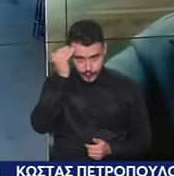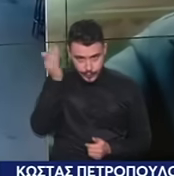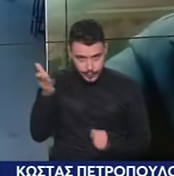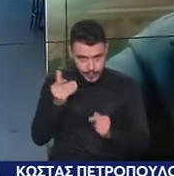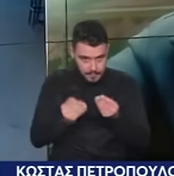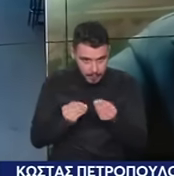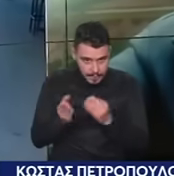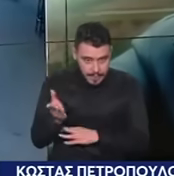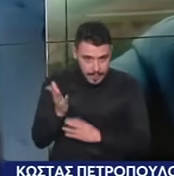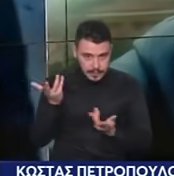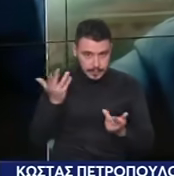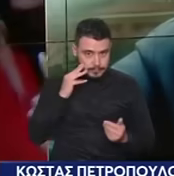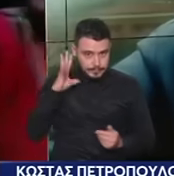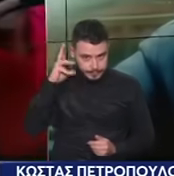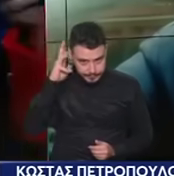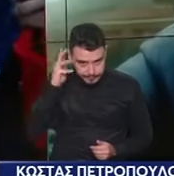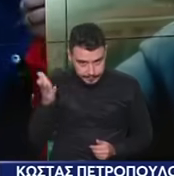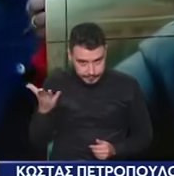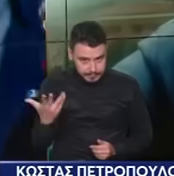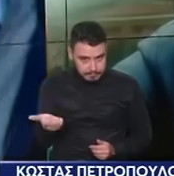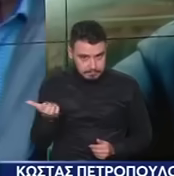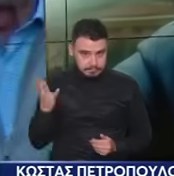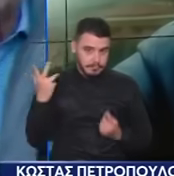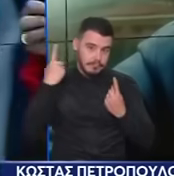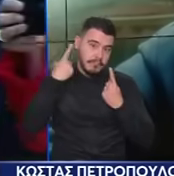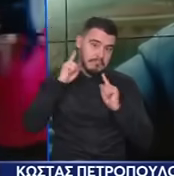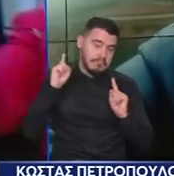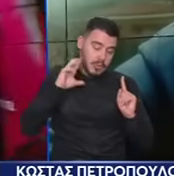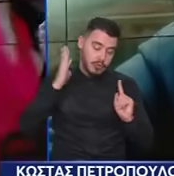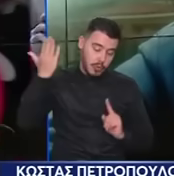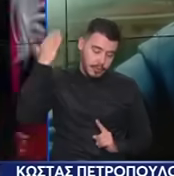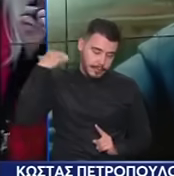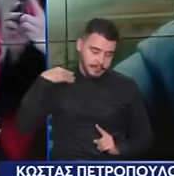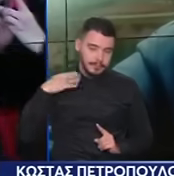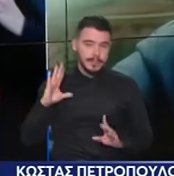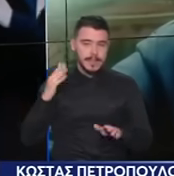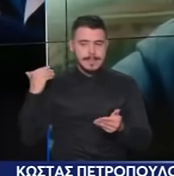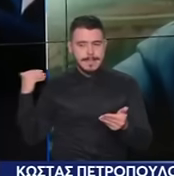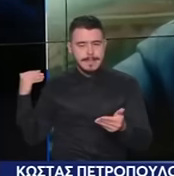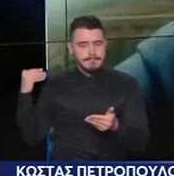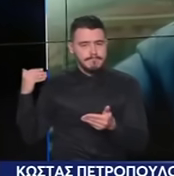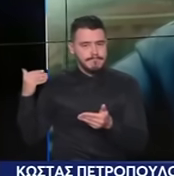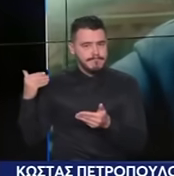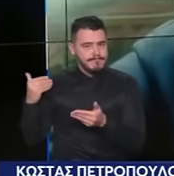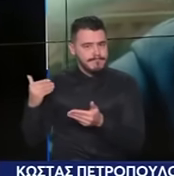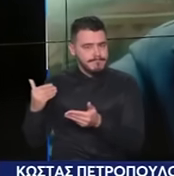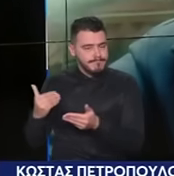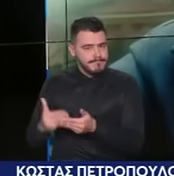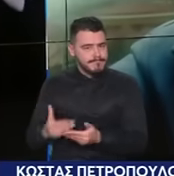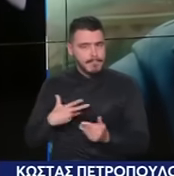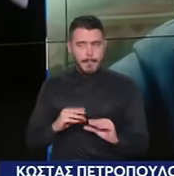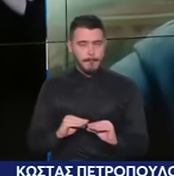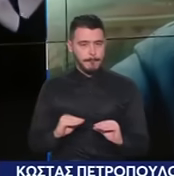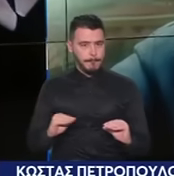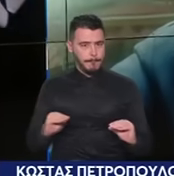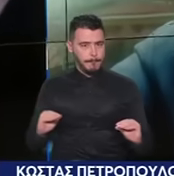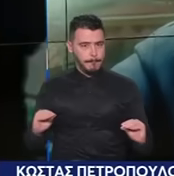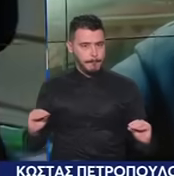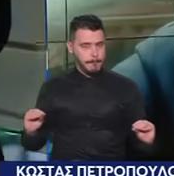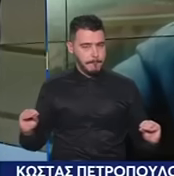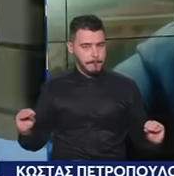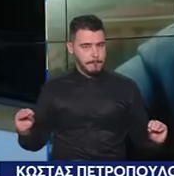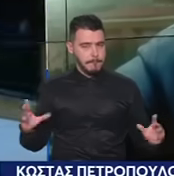ψυχολογικό το πρόβλημα. Το τελευταίο χρονικό διάστημα βέβαια δεν είχε ακουστεί κάτι και όλοι εκτιμούσαμε